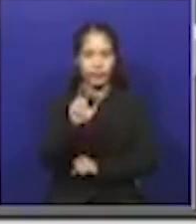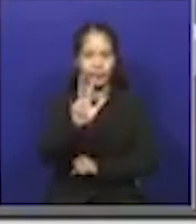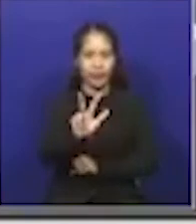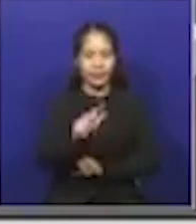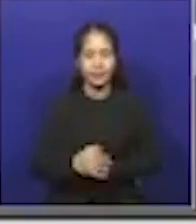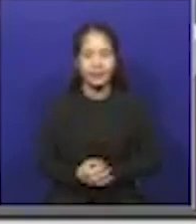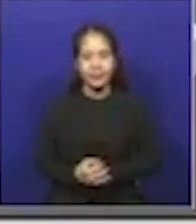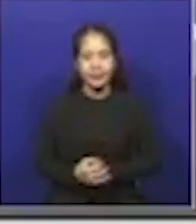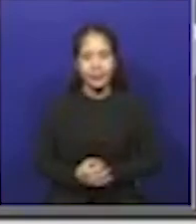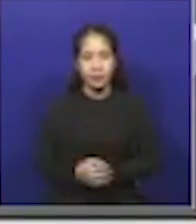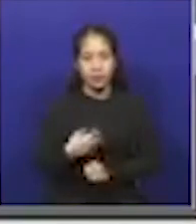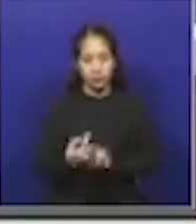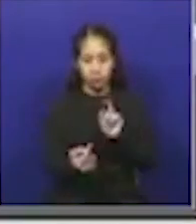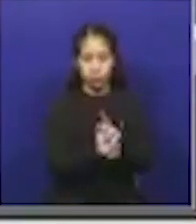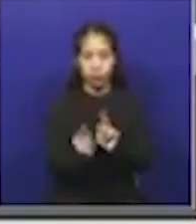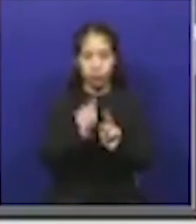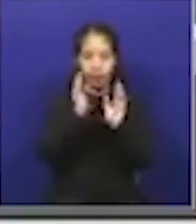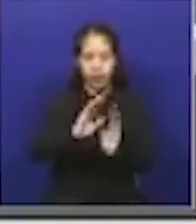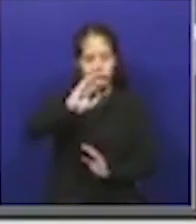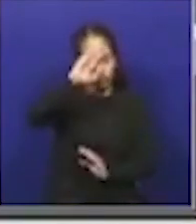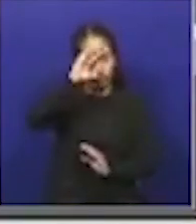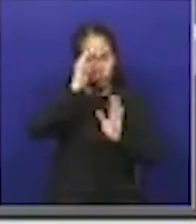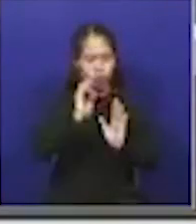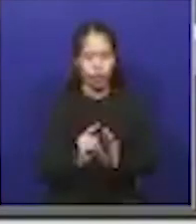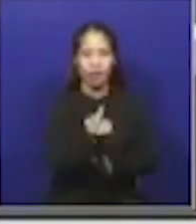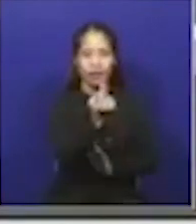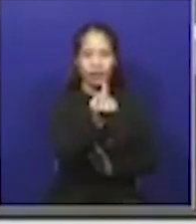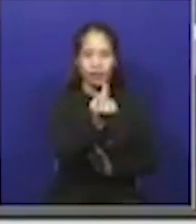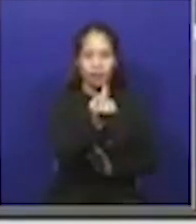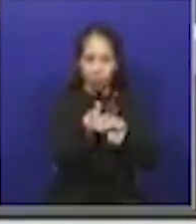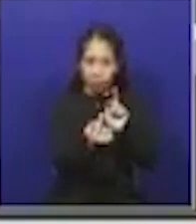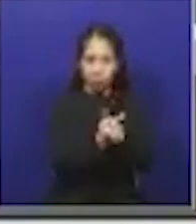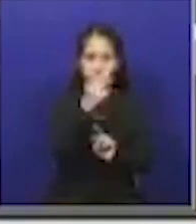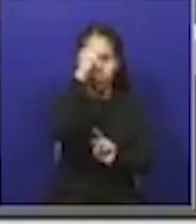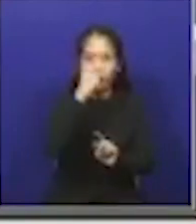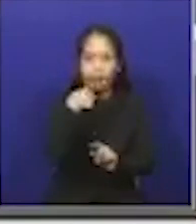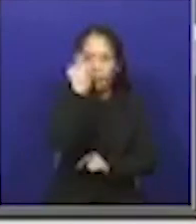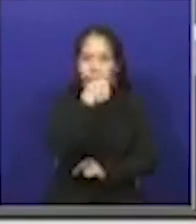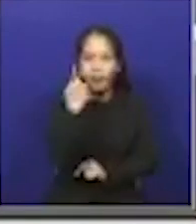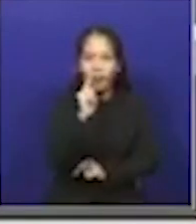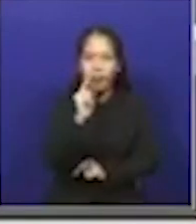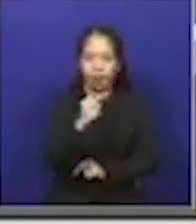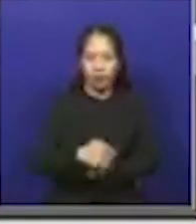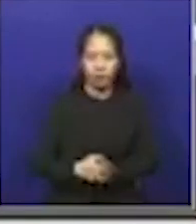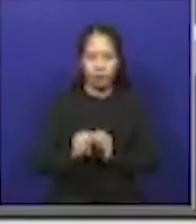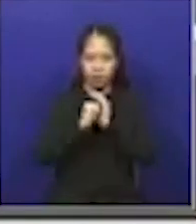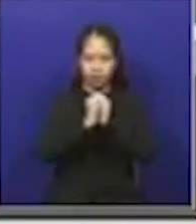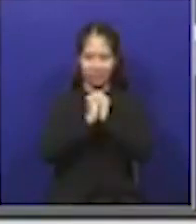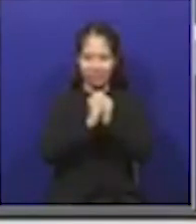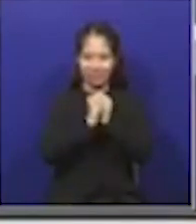2563เราพบผู้ป่วยรายแรกในประเทศไทยเป็นนักท่องเที่ยวชาวจี